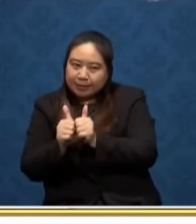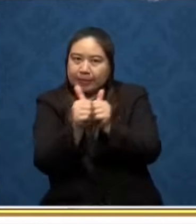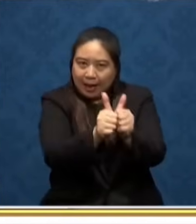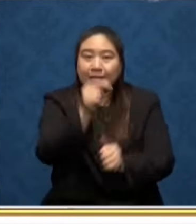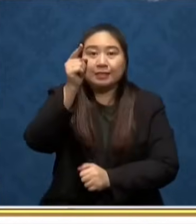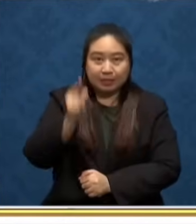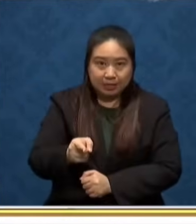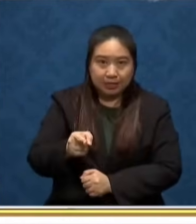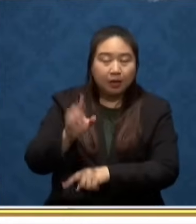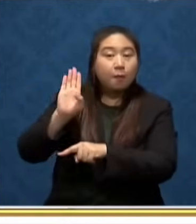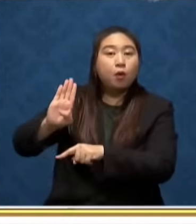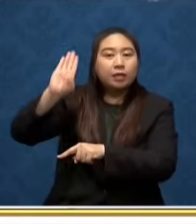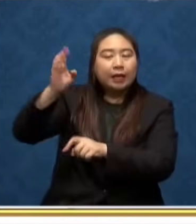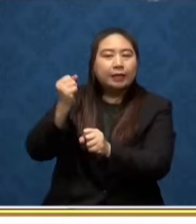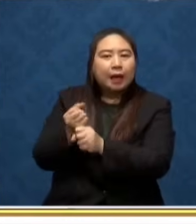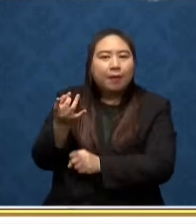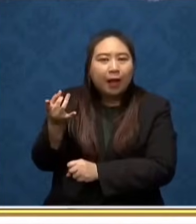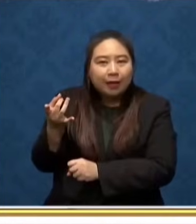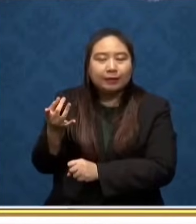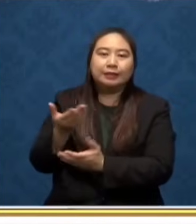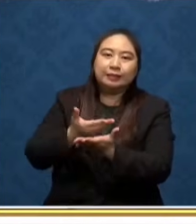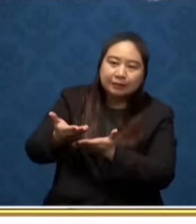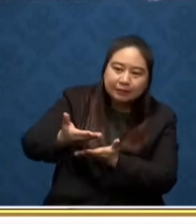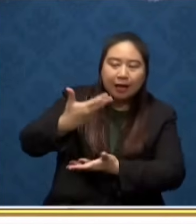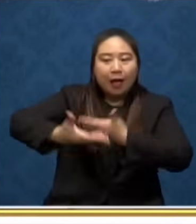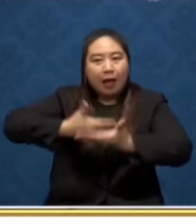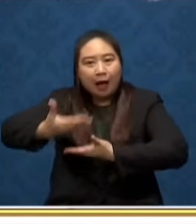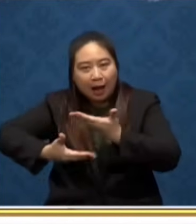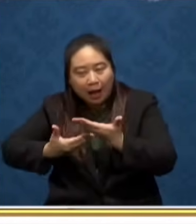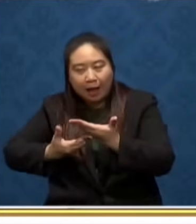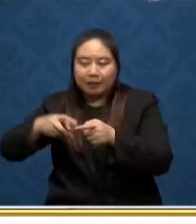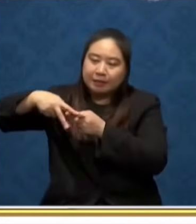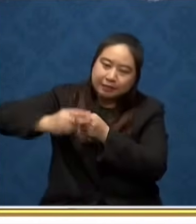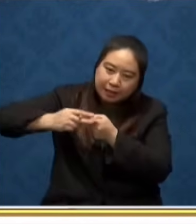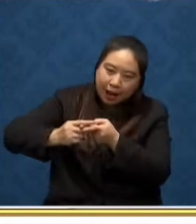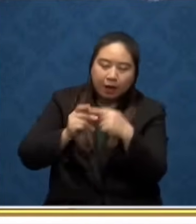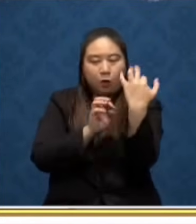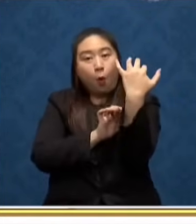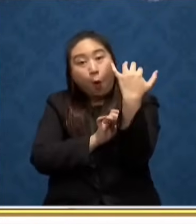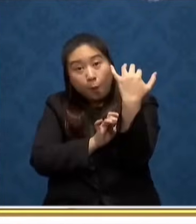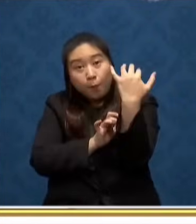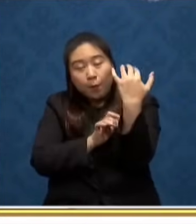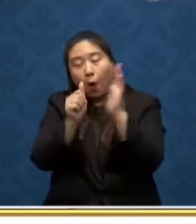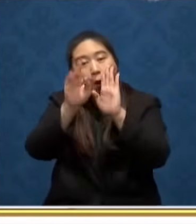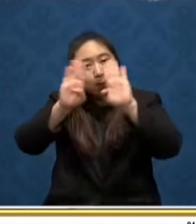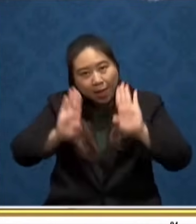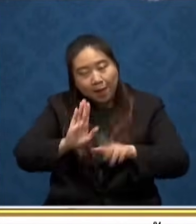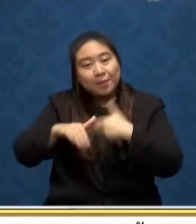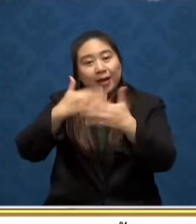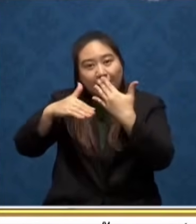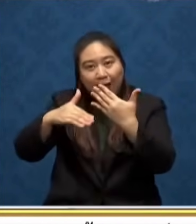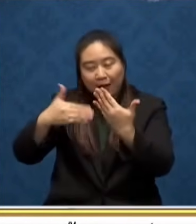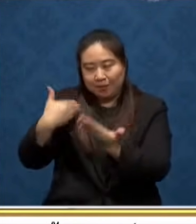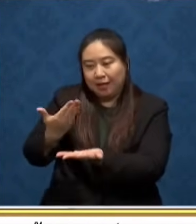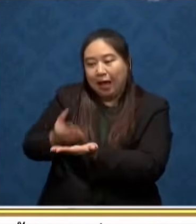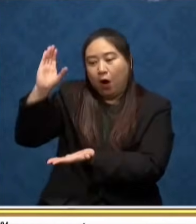บริษัทประกอบกิจการซื้อขายติดตั้งบำรุงรักษาเครื่องคอมพิวเตอร์ออกแบบพัฒนาอีคอมเมิร์ซนะคะมีทุนจด